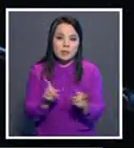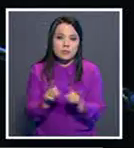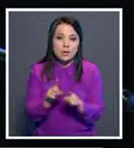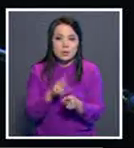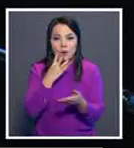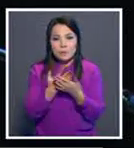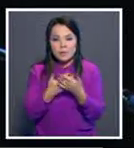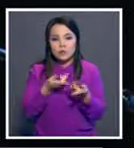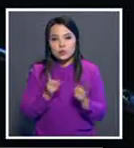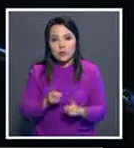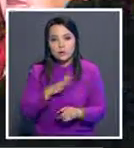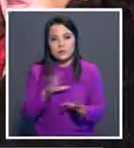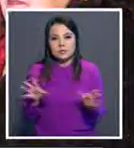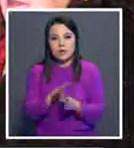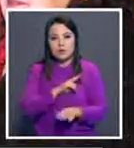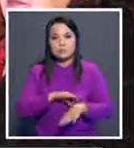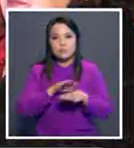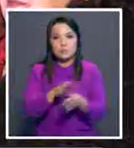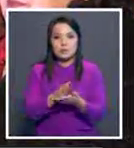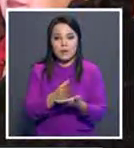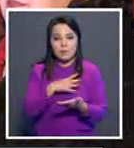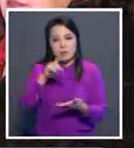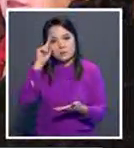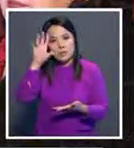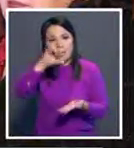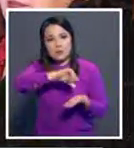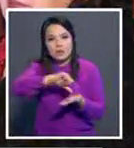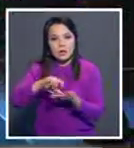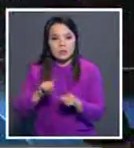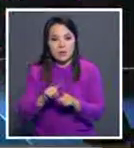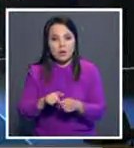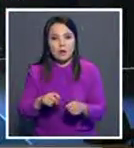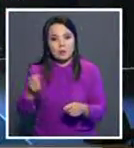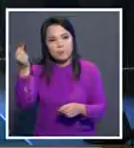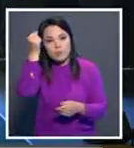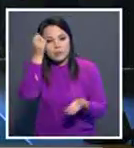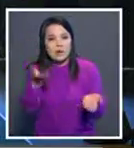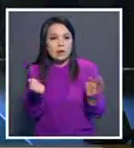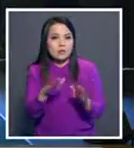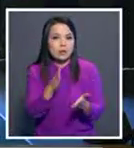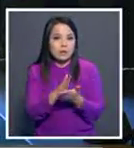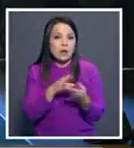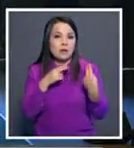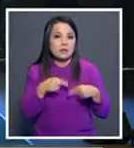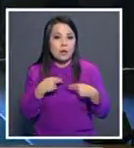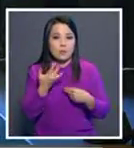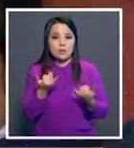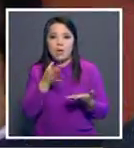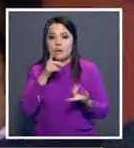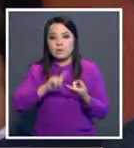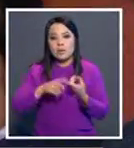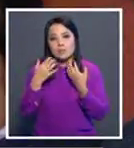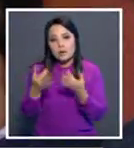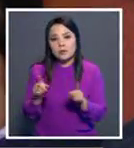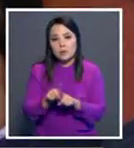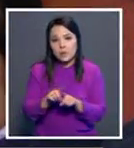ұстаздықты және өнерді қатар алып жүрді. Сондықтан танымы терең тұлғалар сарқылмас мұра қалдырған. Ал бұл еңбектерді заман талабына сай